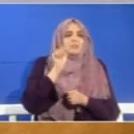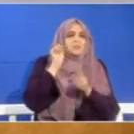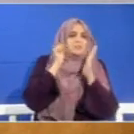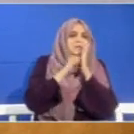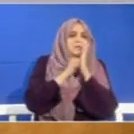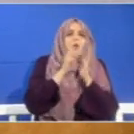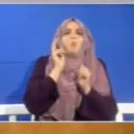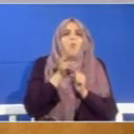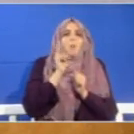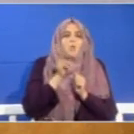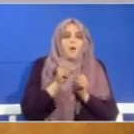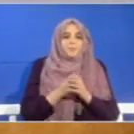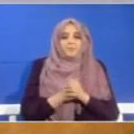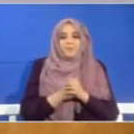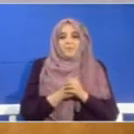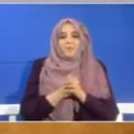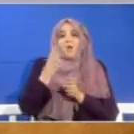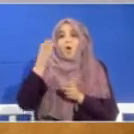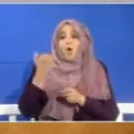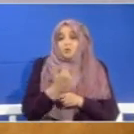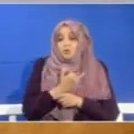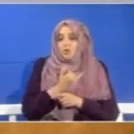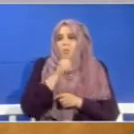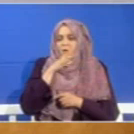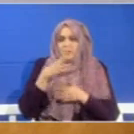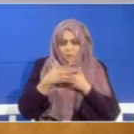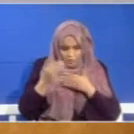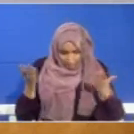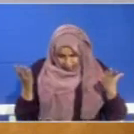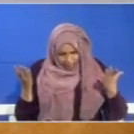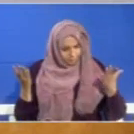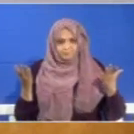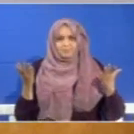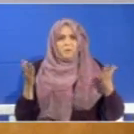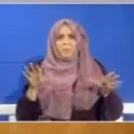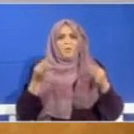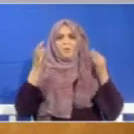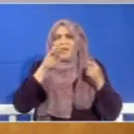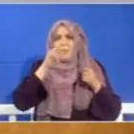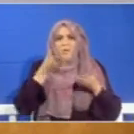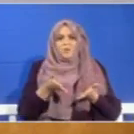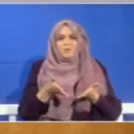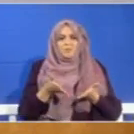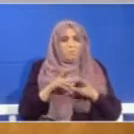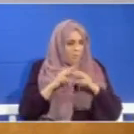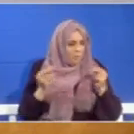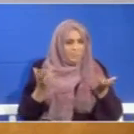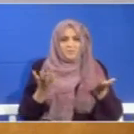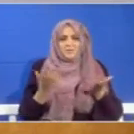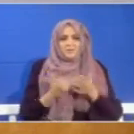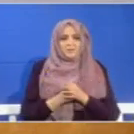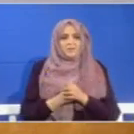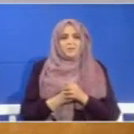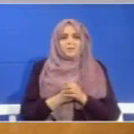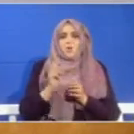نعم. فذات يوم خرج رسول الله صلى الله عليه وسلم ولم يجد مكان قد تعود على إيجاده من القذورات. يوم